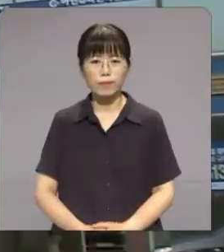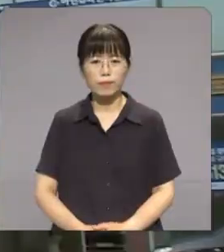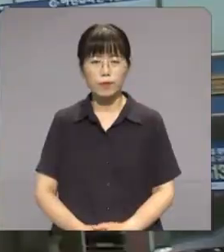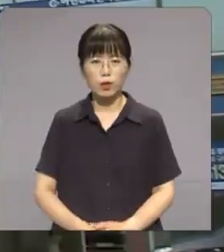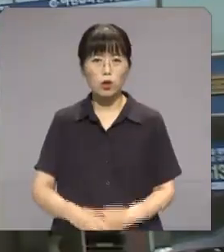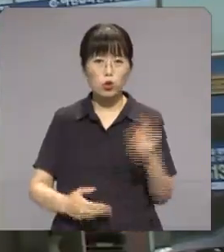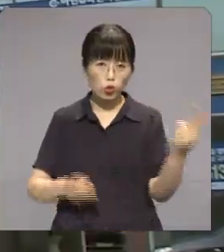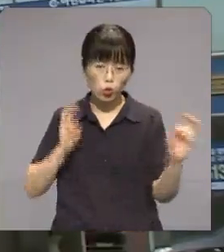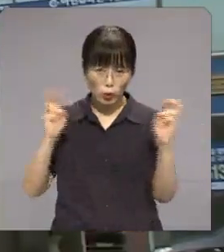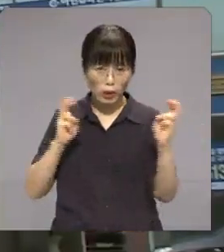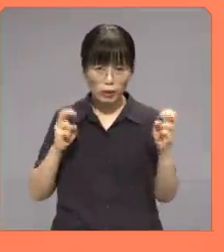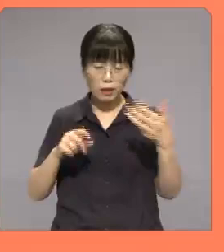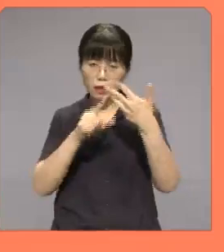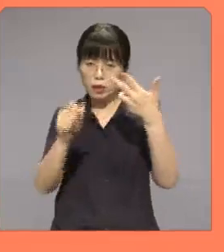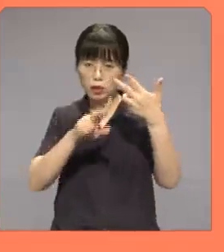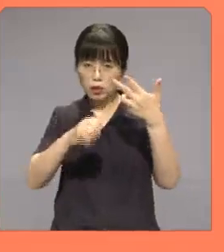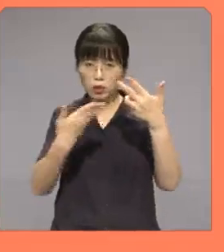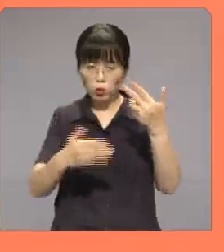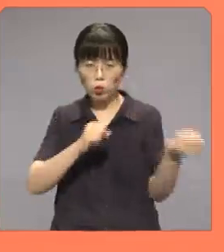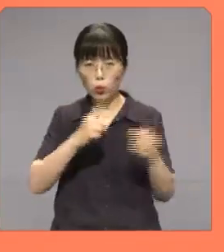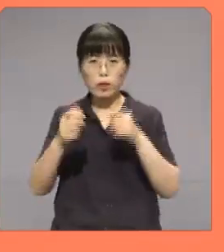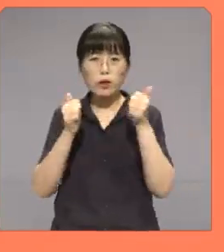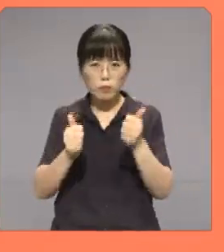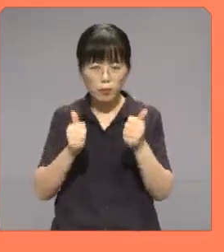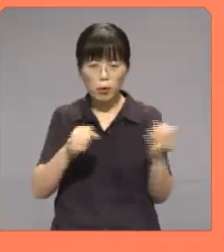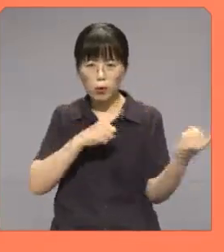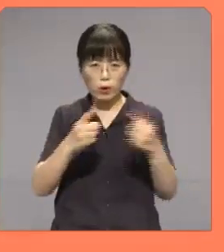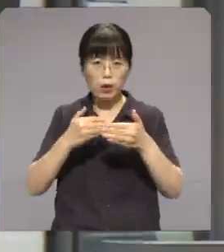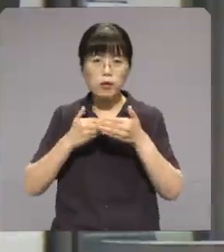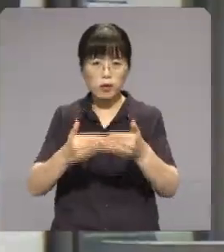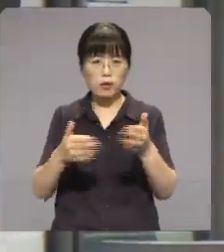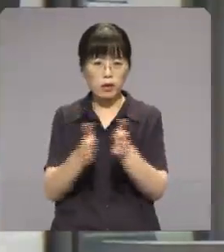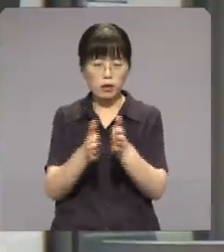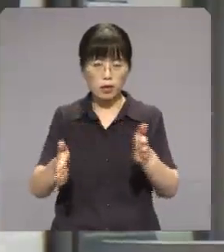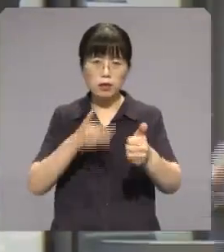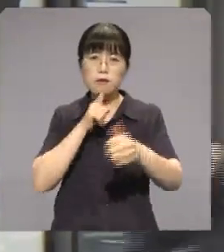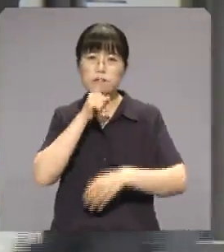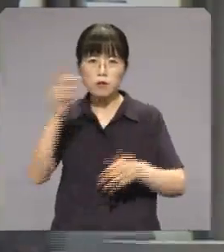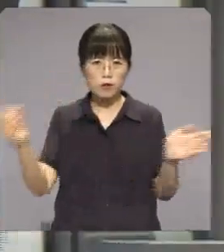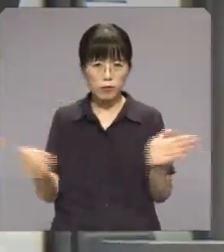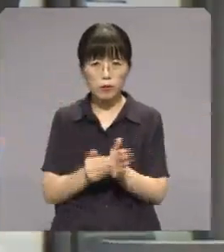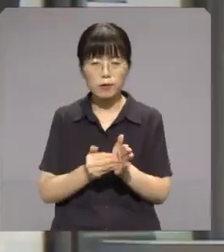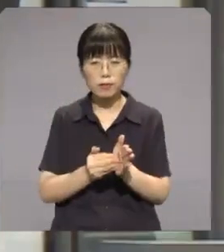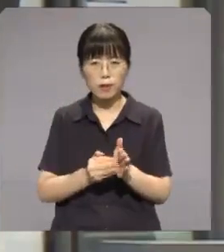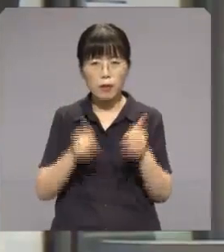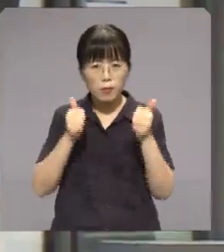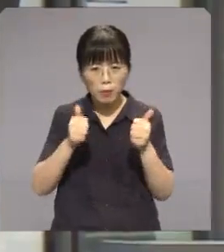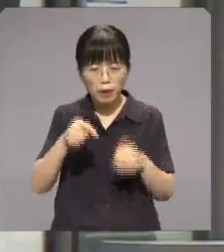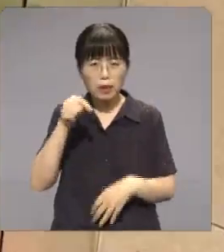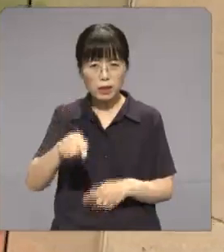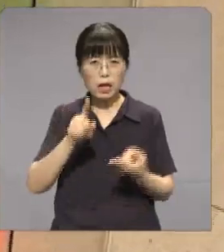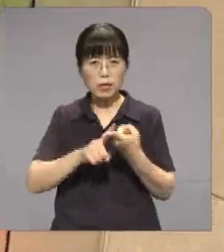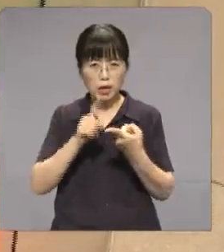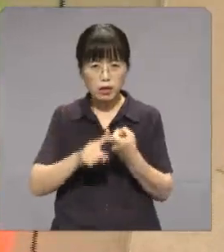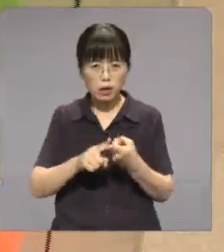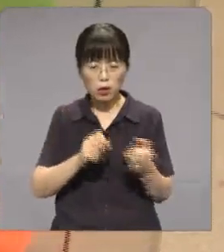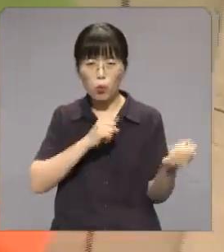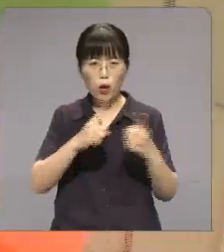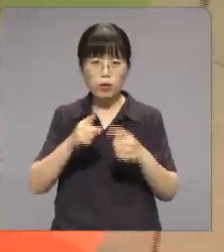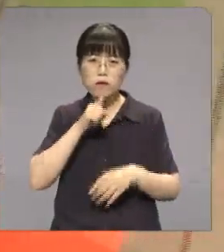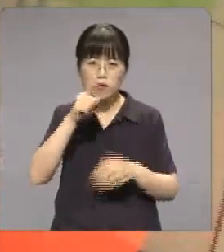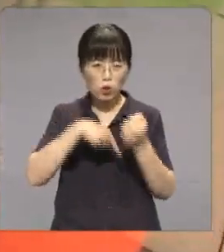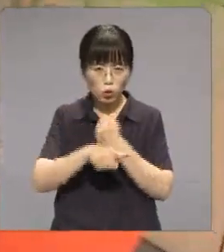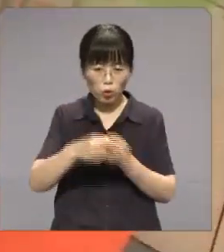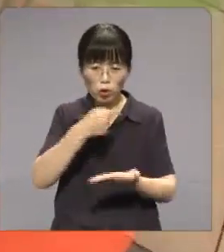두 회사는 지난 29일 서울회생법원에 회생 절차 개시를 신청했습니다. 법원은 이들을 대상으로 회생 신청